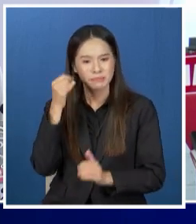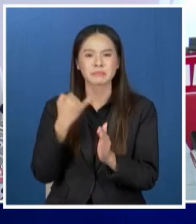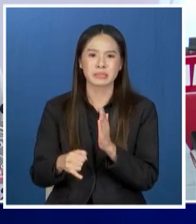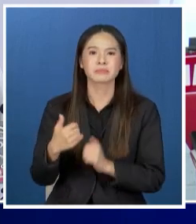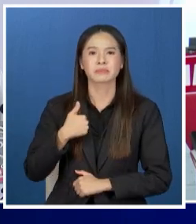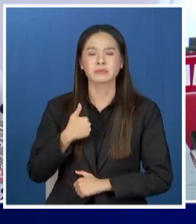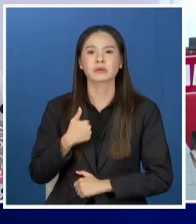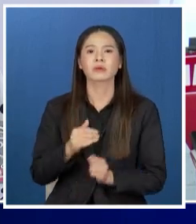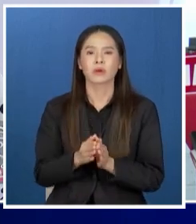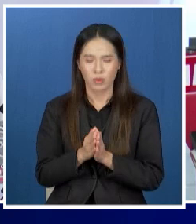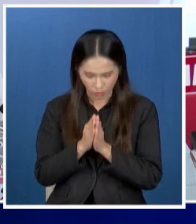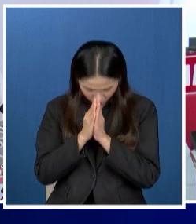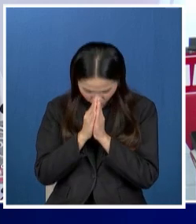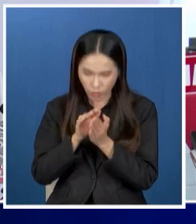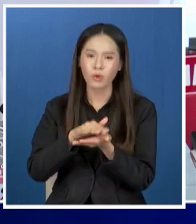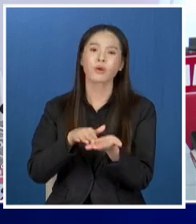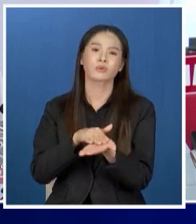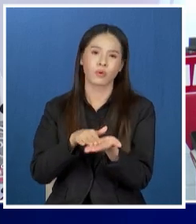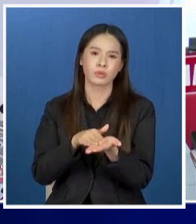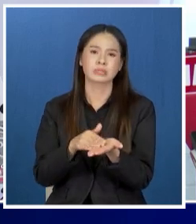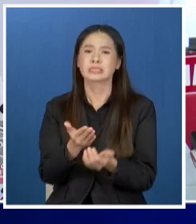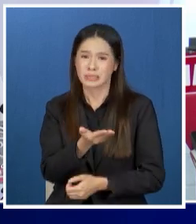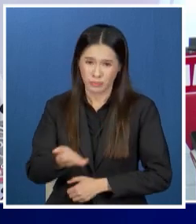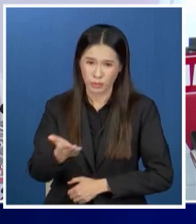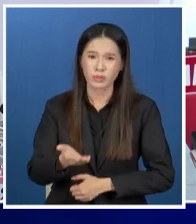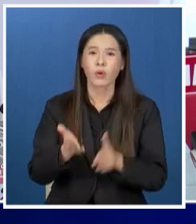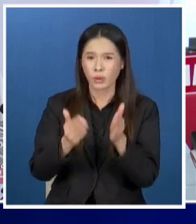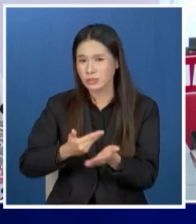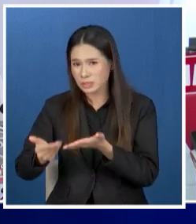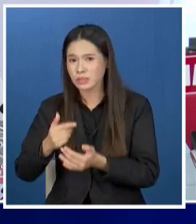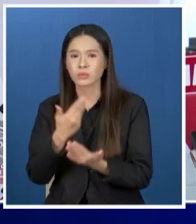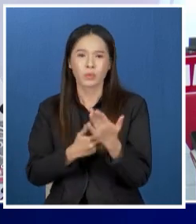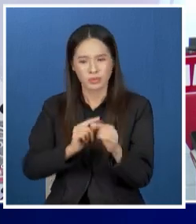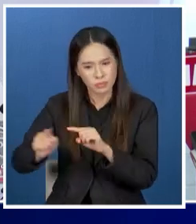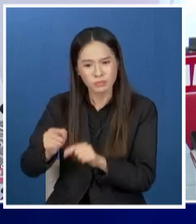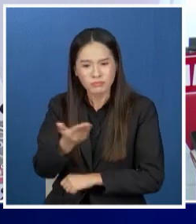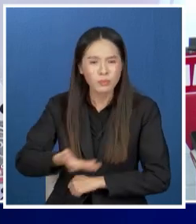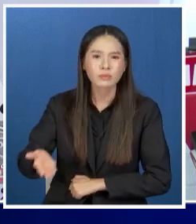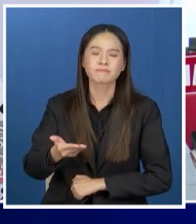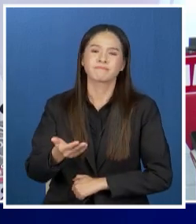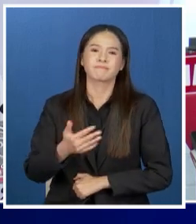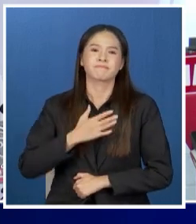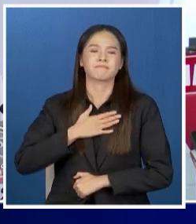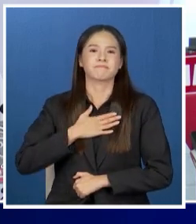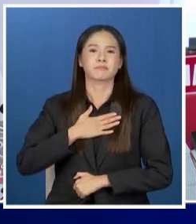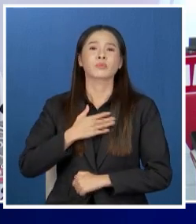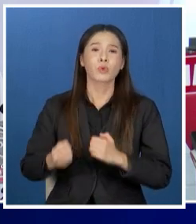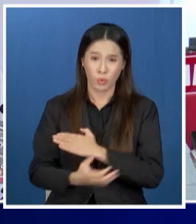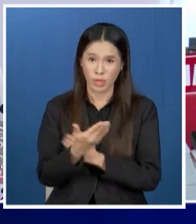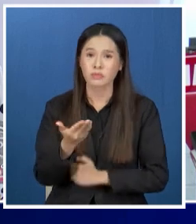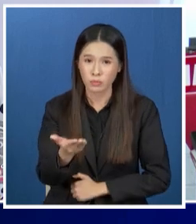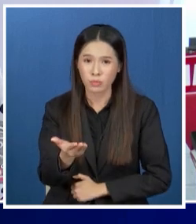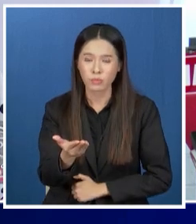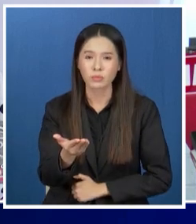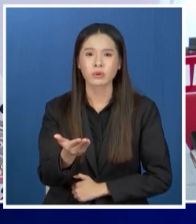พลาดไปวีก็กราบขออภัยรวมถึงลูกค้าทุกคนด้วยนะคะก็วีก็ขอโอกาสเนา